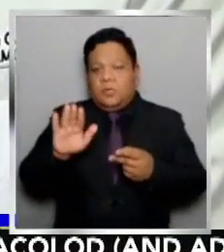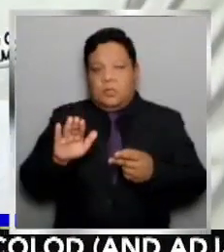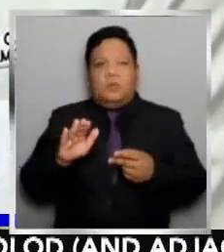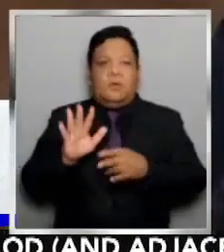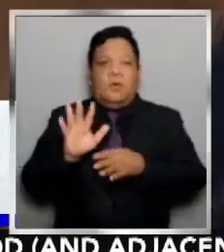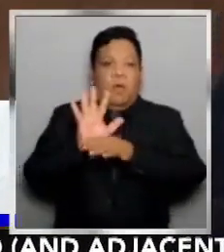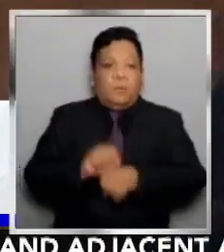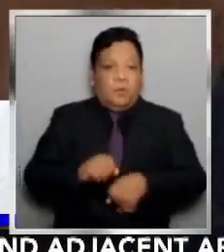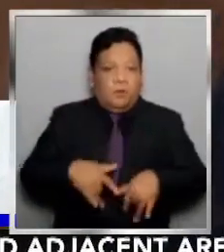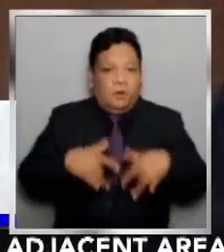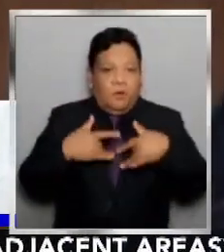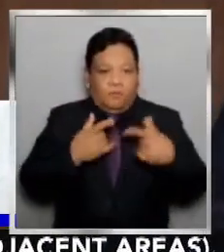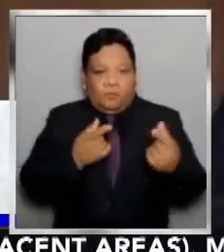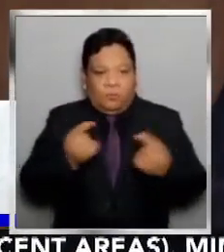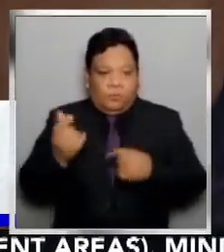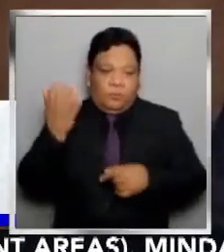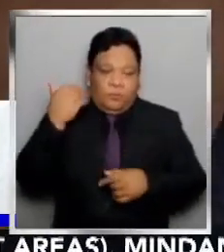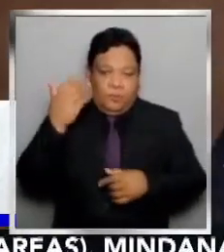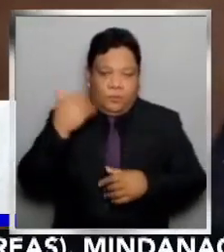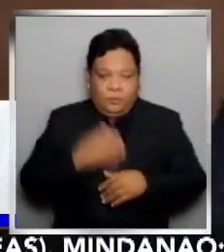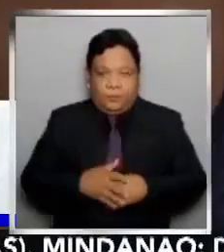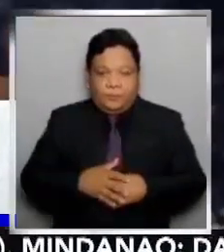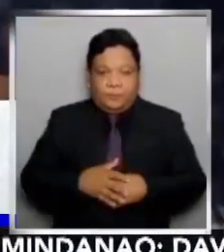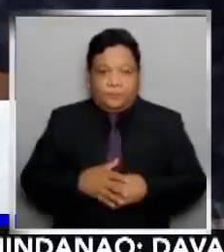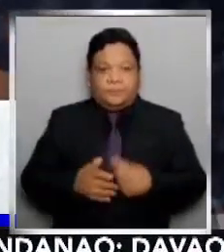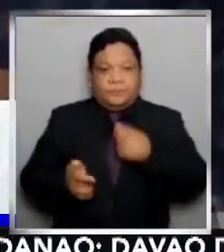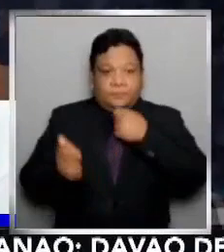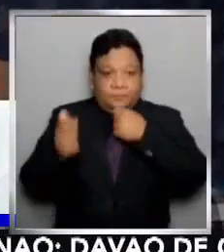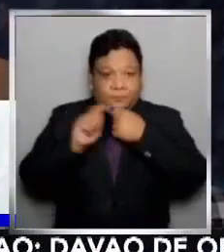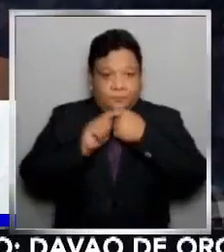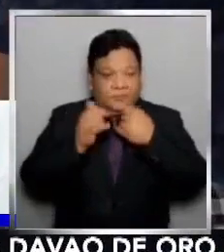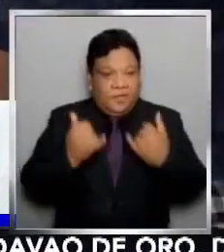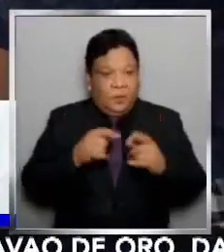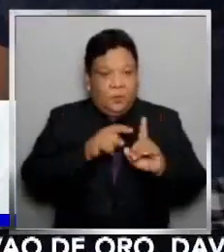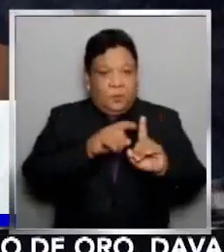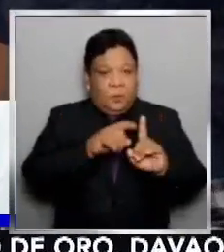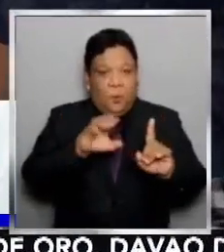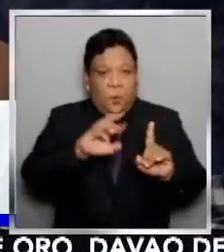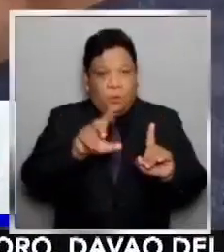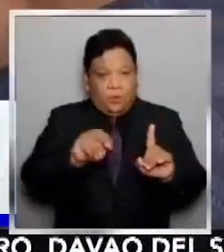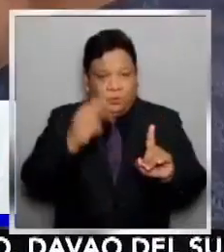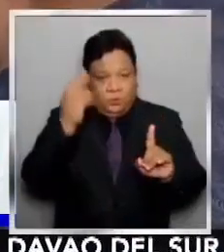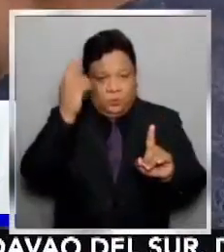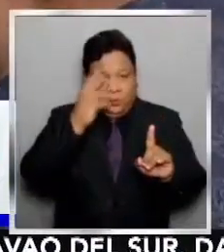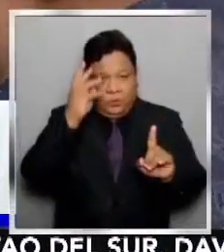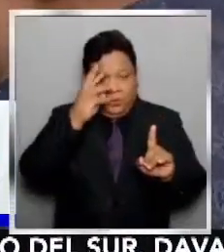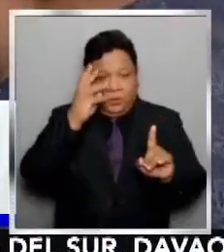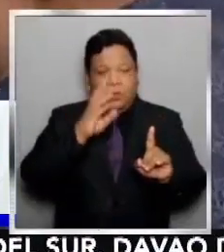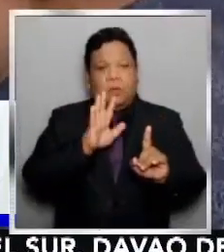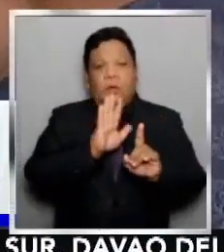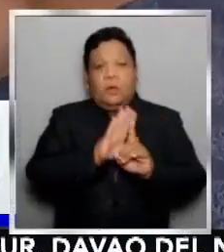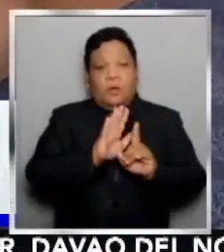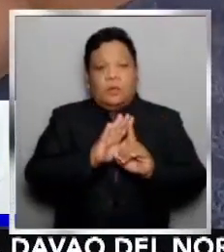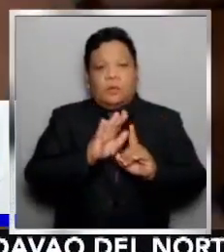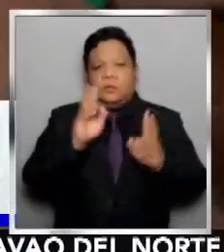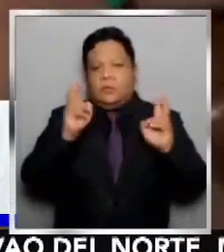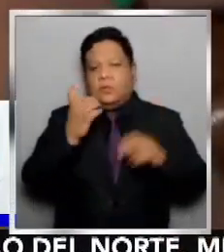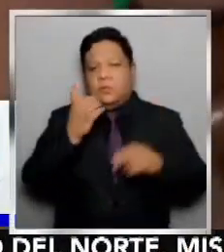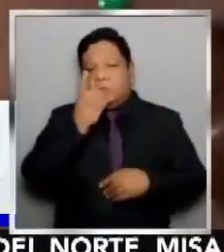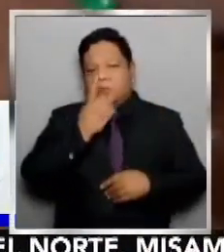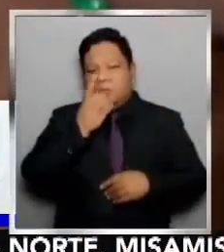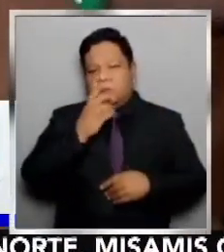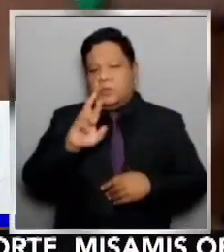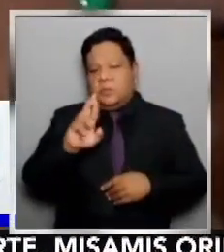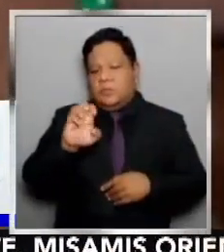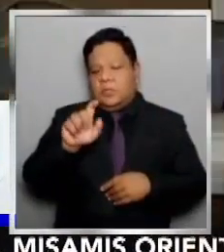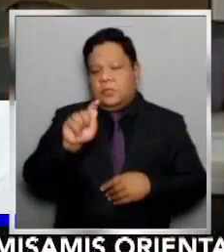niya before. Pero ang mas inaalala ngayon ni Corazon ay ang kanyang diabetic retinopathy, isang komplikasyon ng sakit na diabetes.